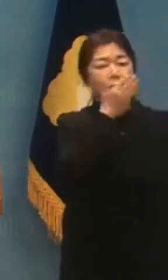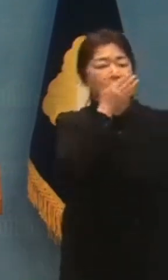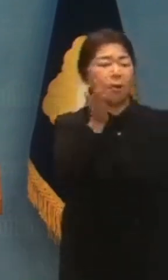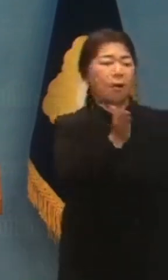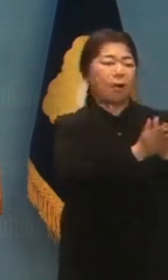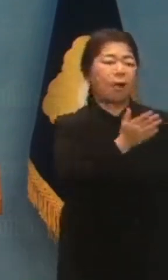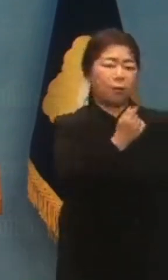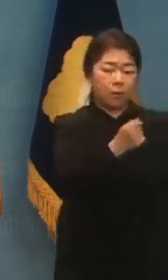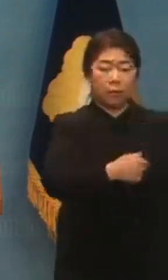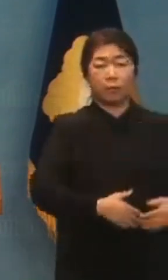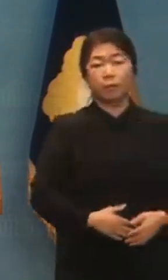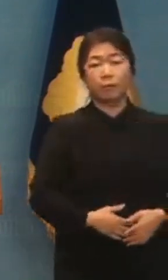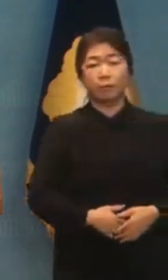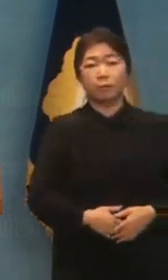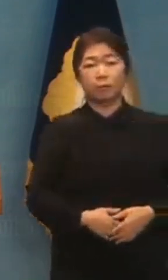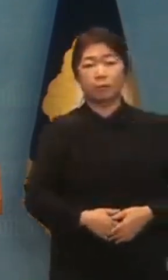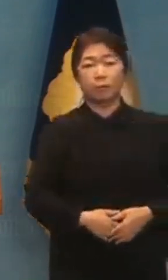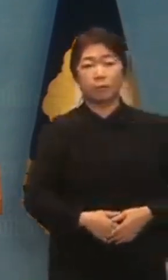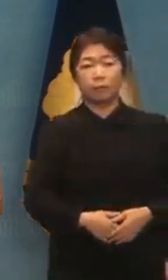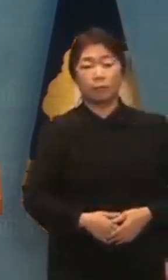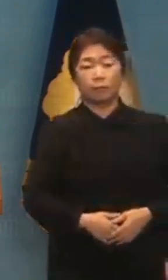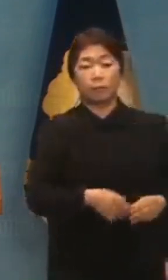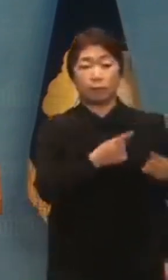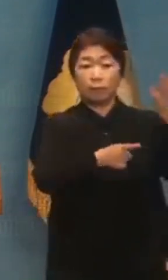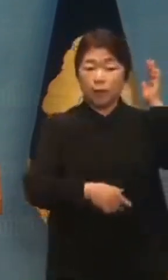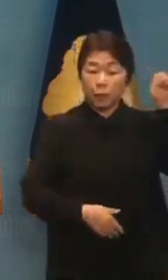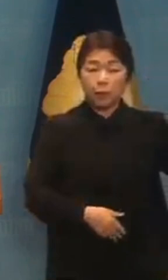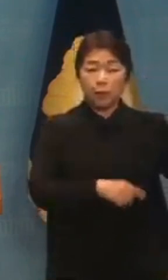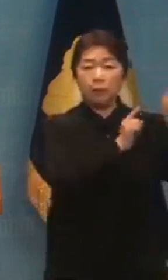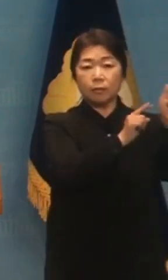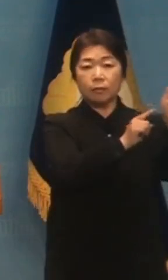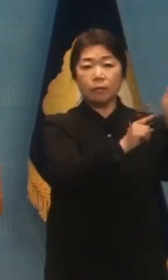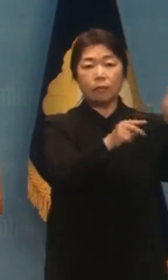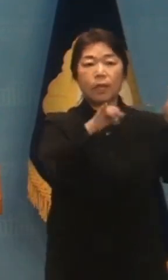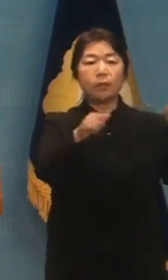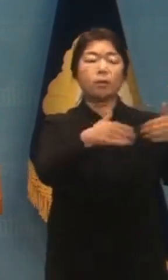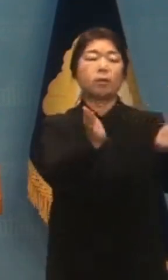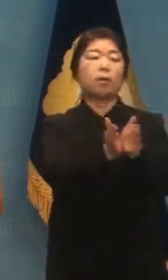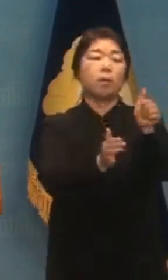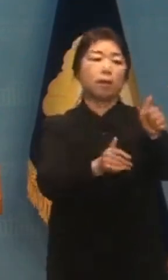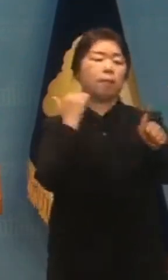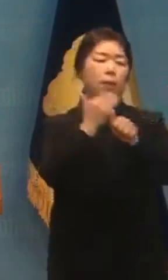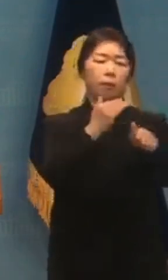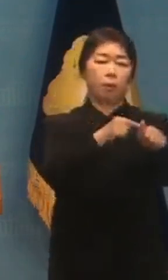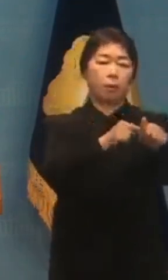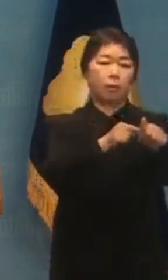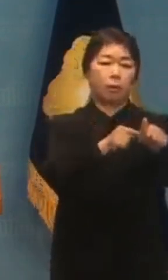논란의 원인 제공자입니다. 윤 대통령, 신 장관